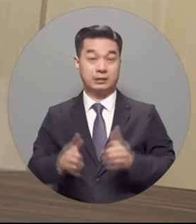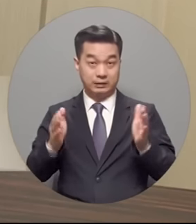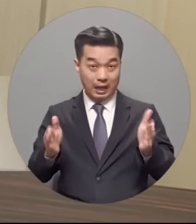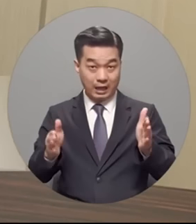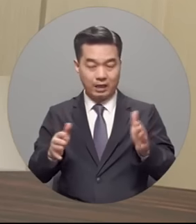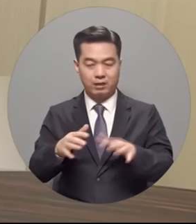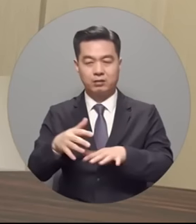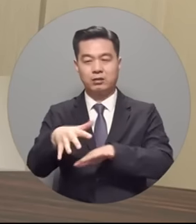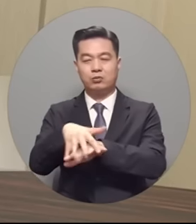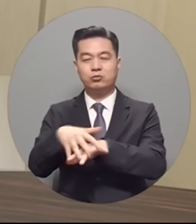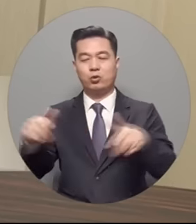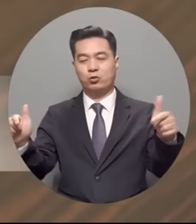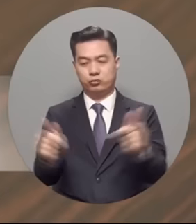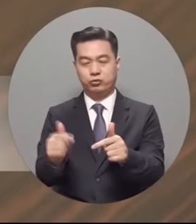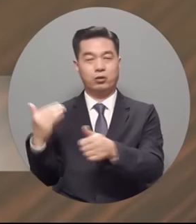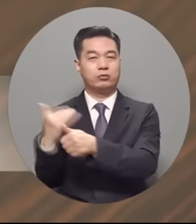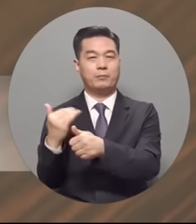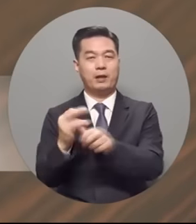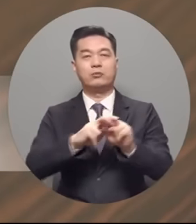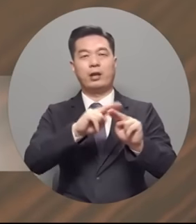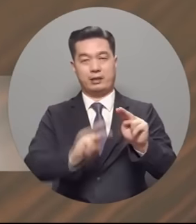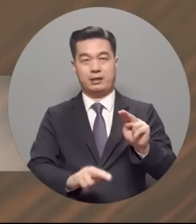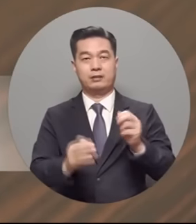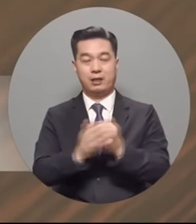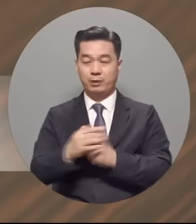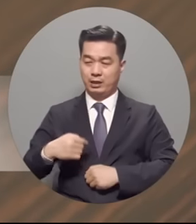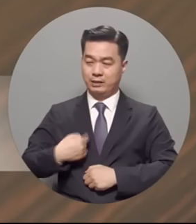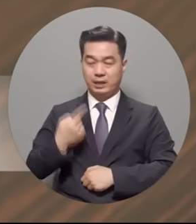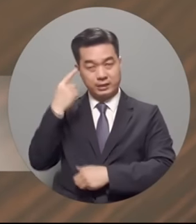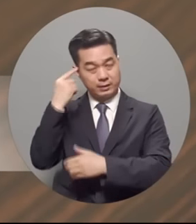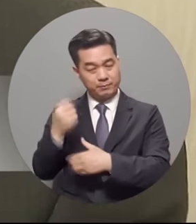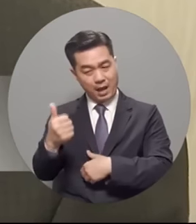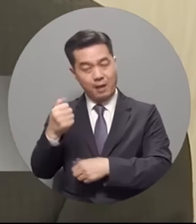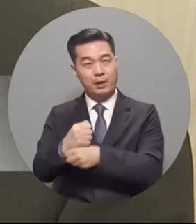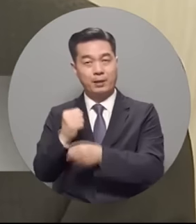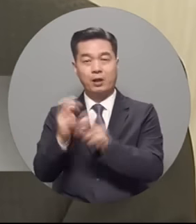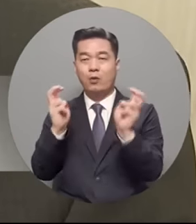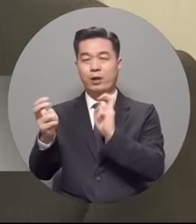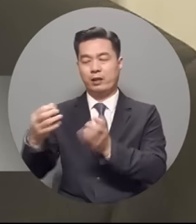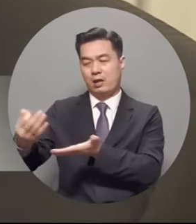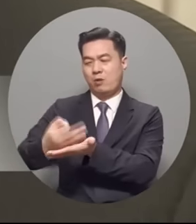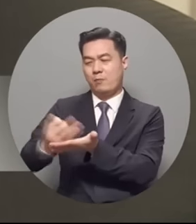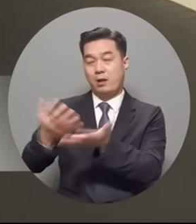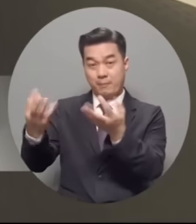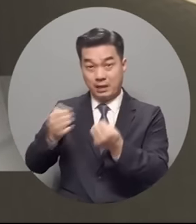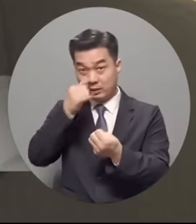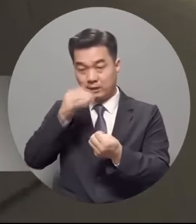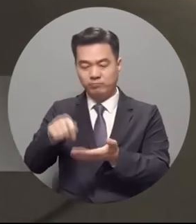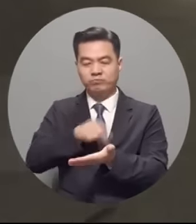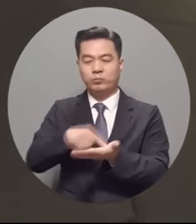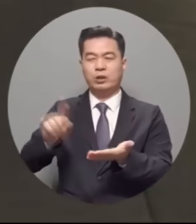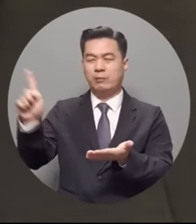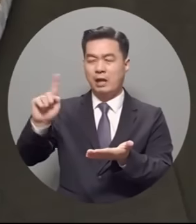구조조정으로 퇴사한 곽 씨는 회사가 자신이 발명한 기술로 큰 이익을 얻고도 보상금을 한 푼도 주지 않았다고